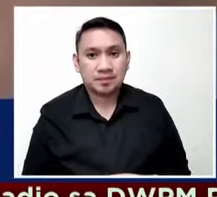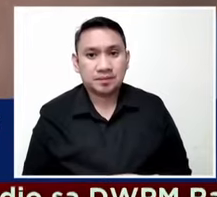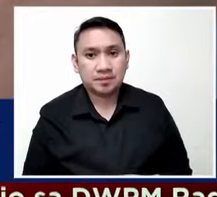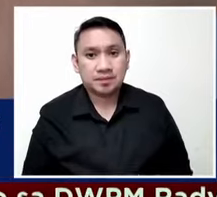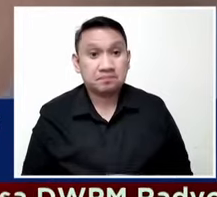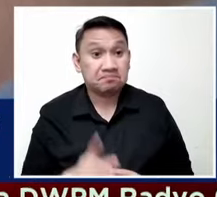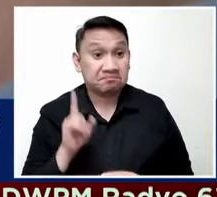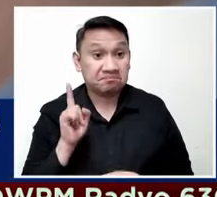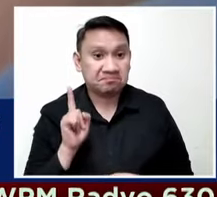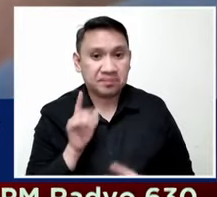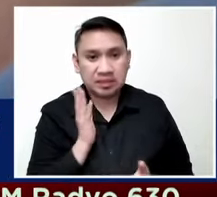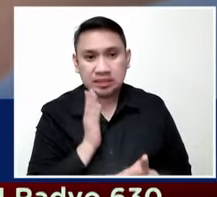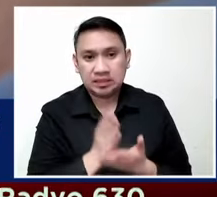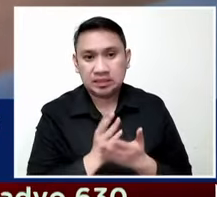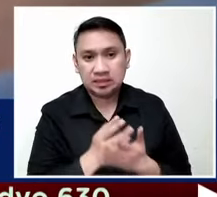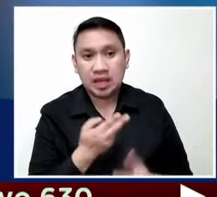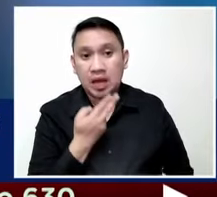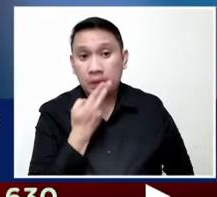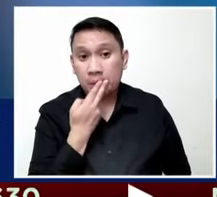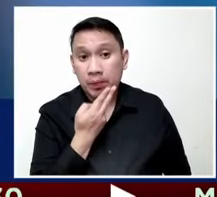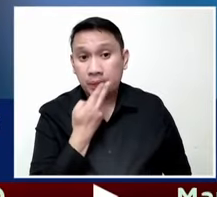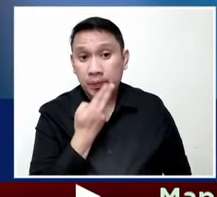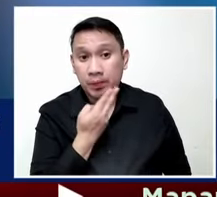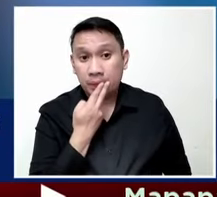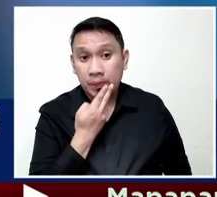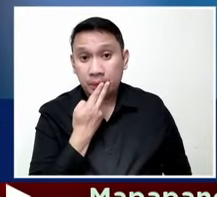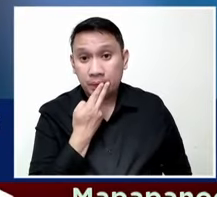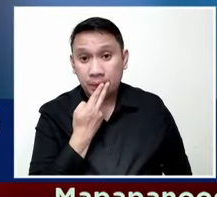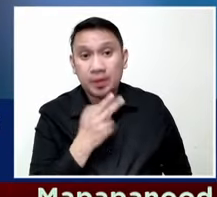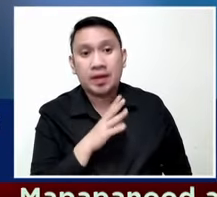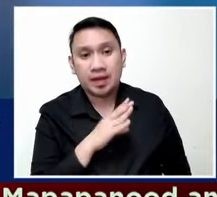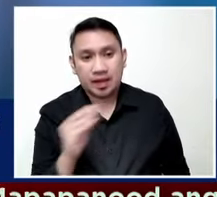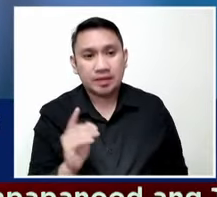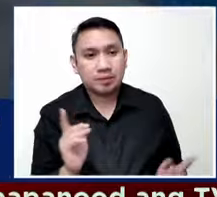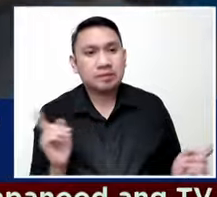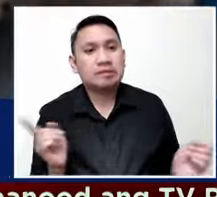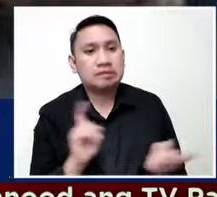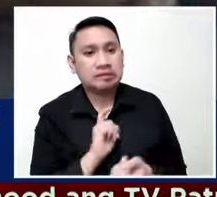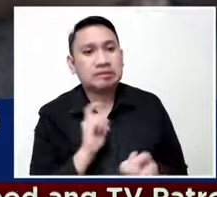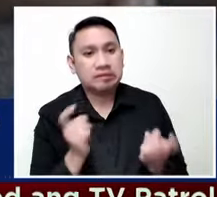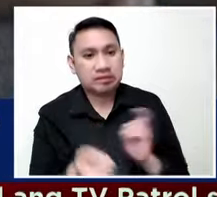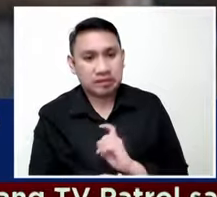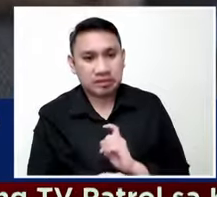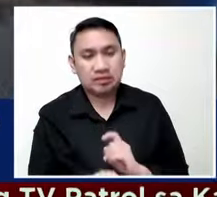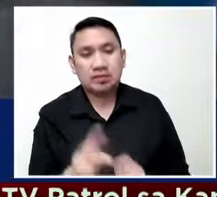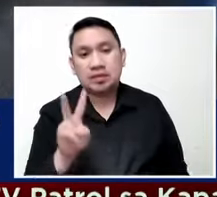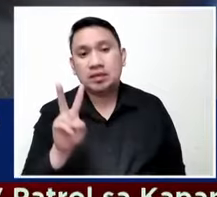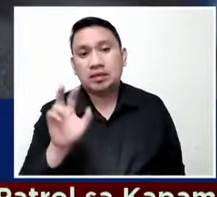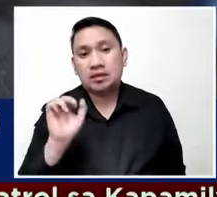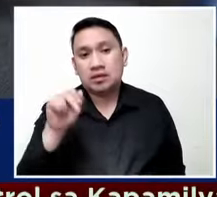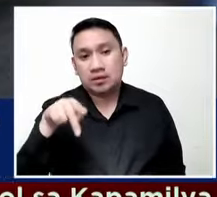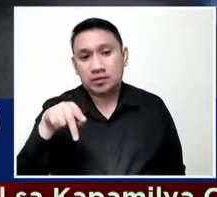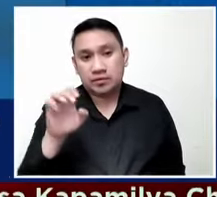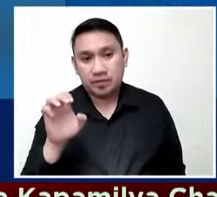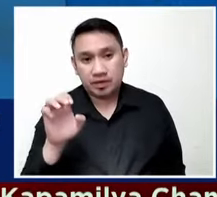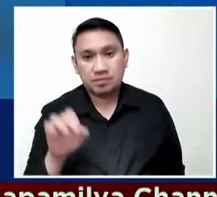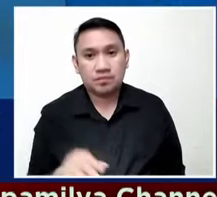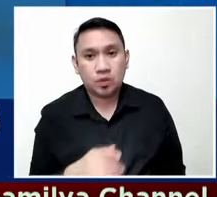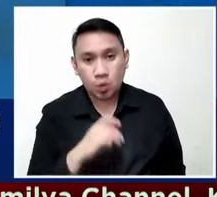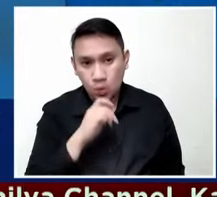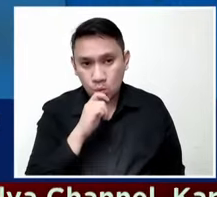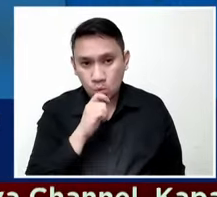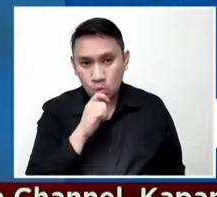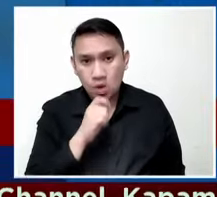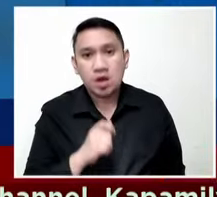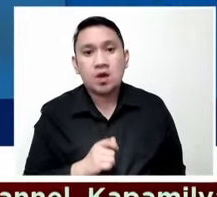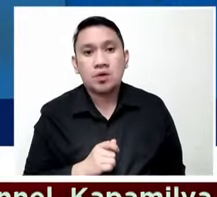Tumigil na sa paninigarilyo sina Ana at Perla. Saka naman lumipat sa pag-vape bilang alternatibo sa Yossi. Masarap